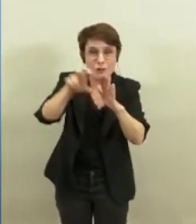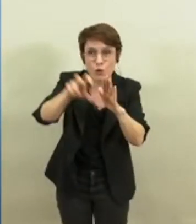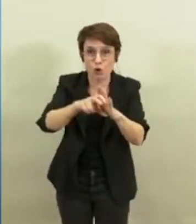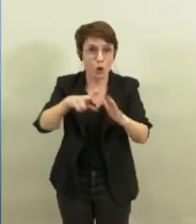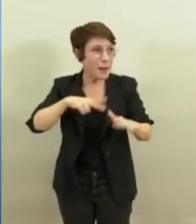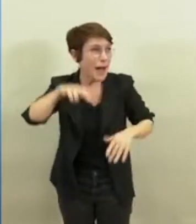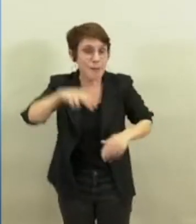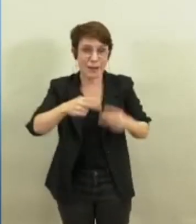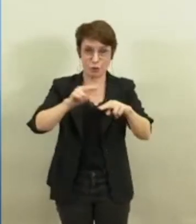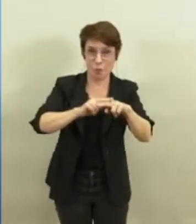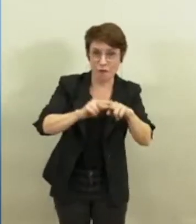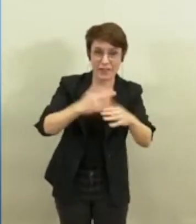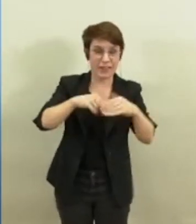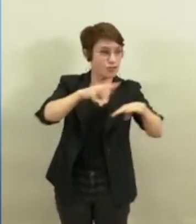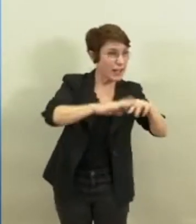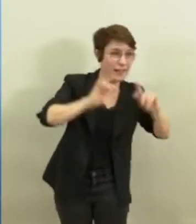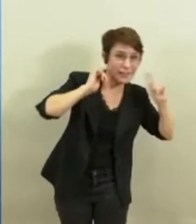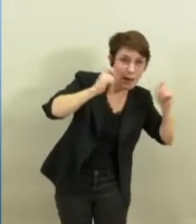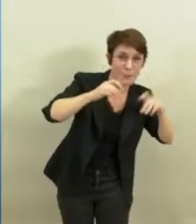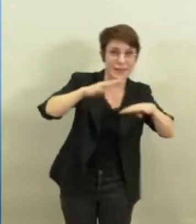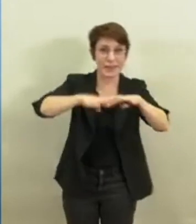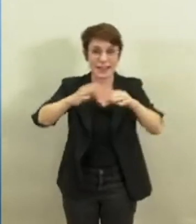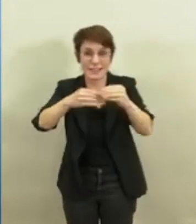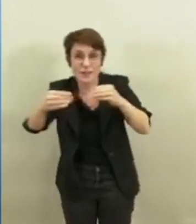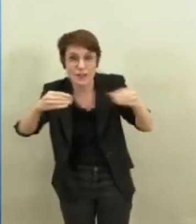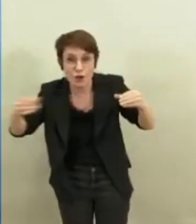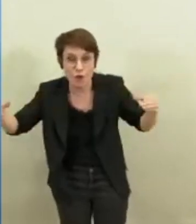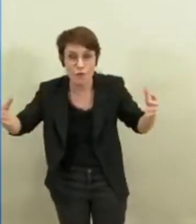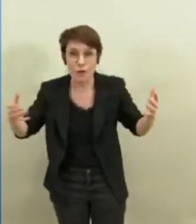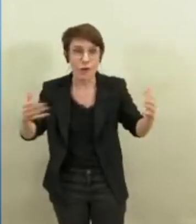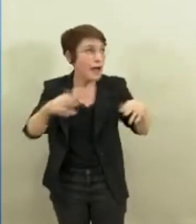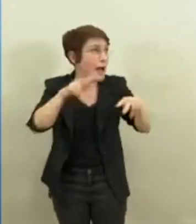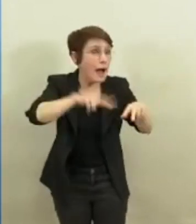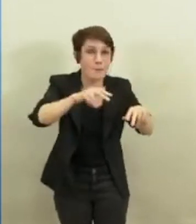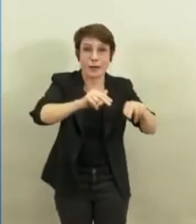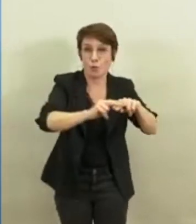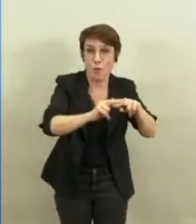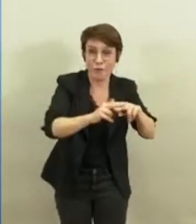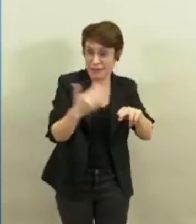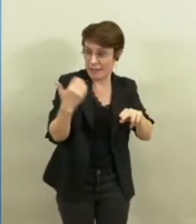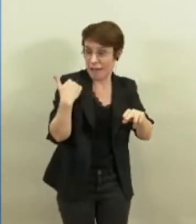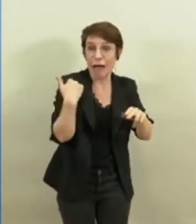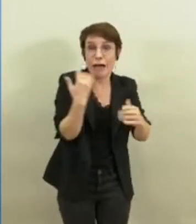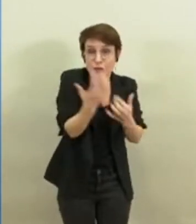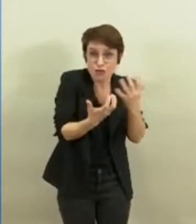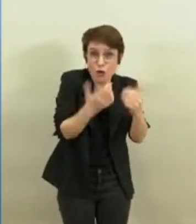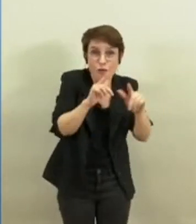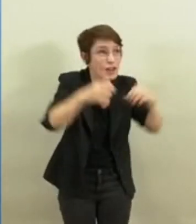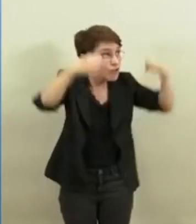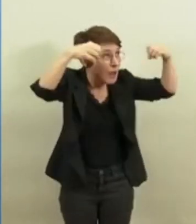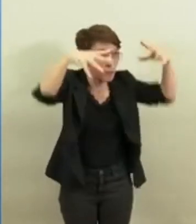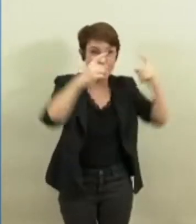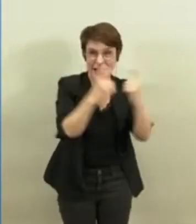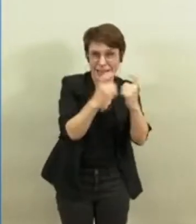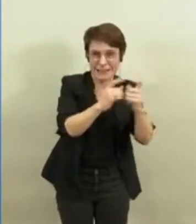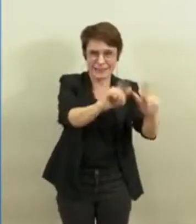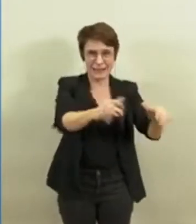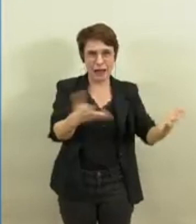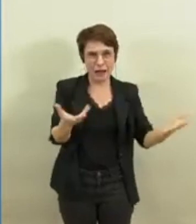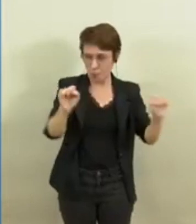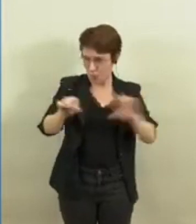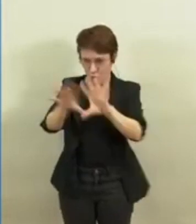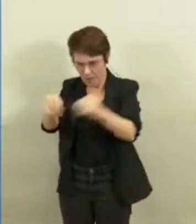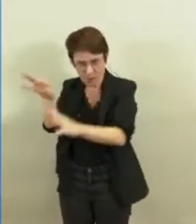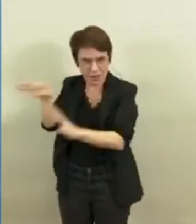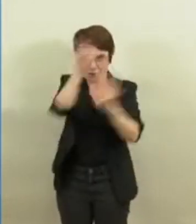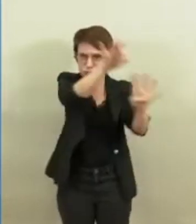de l'Arlequin à l'Abbaye, des logements vides. Les logements vides du 10 Galerie de l'Arlequin, ils étaient encore chauffés il y a 3 mois, ils sont encore éclairés. Ils peuvent être